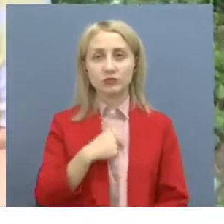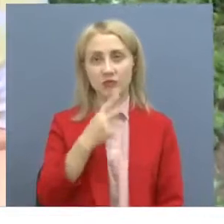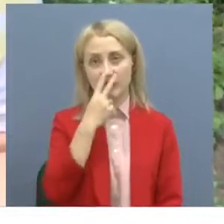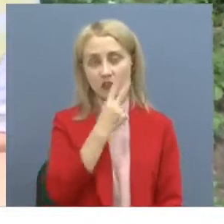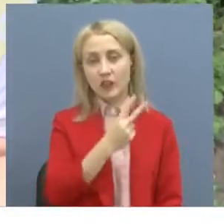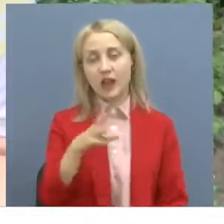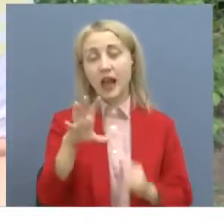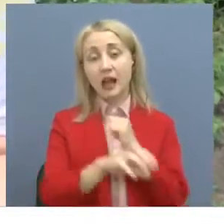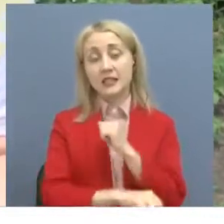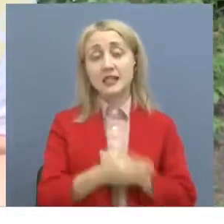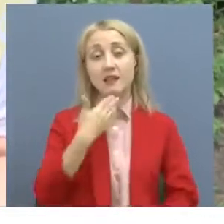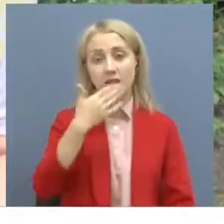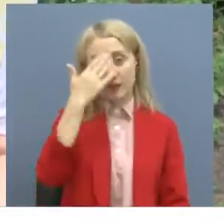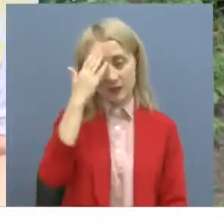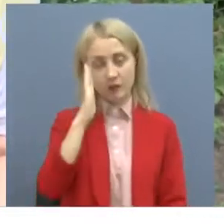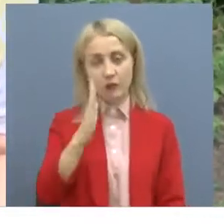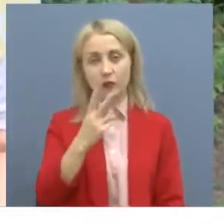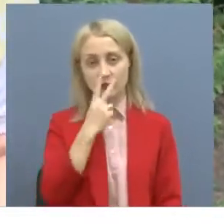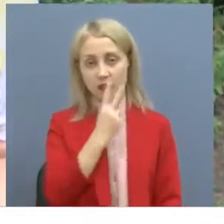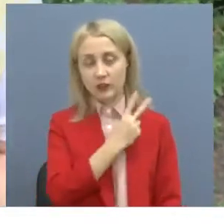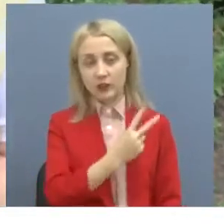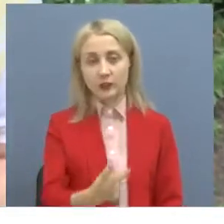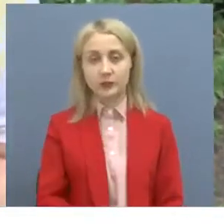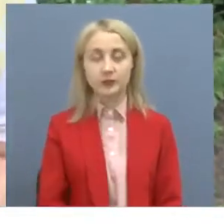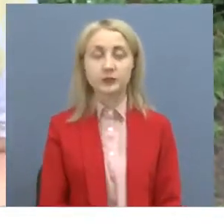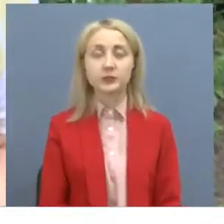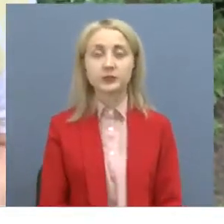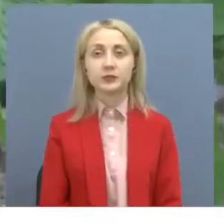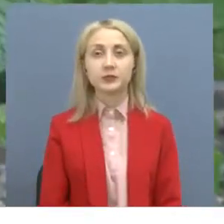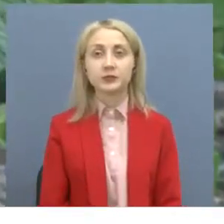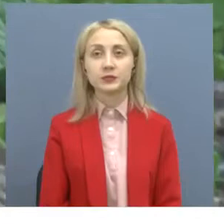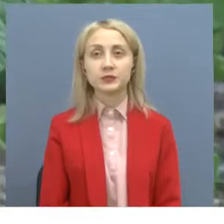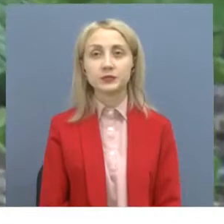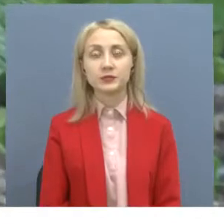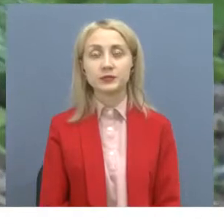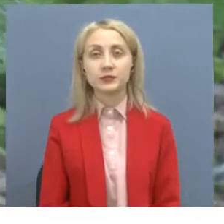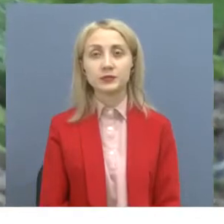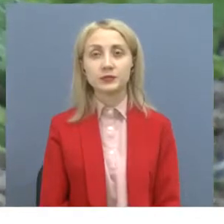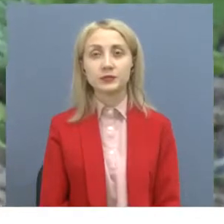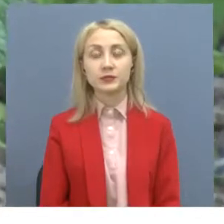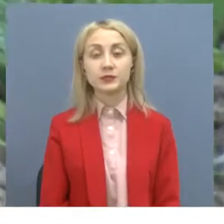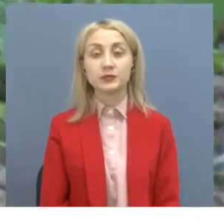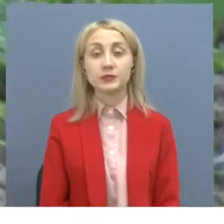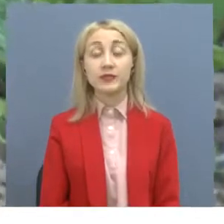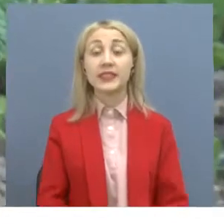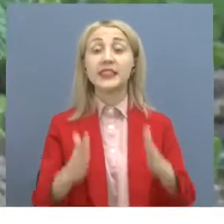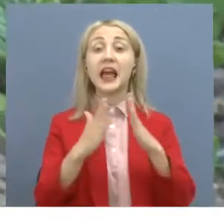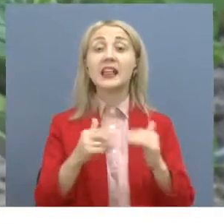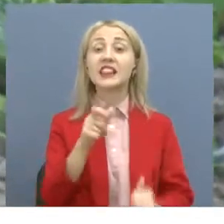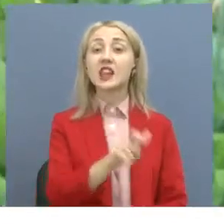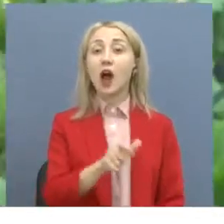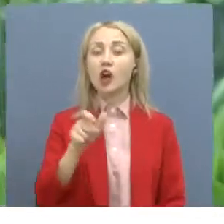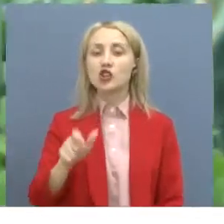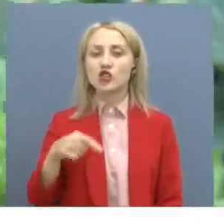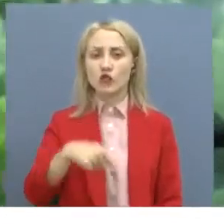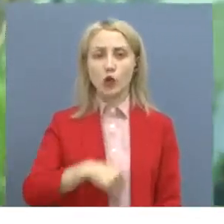еңбек ету керек. Таңертеңнен кешке дейін бел жазбай жүреміз. Қысқасы, бұйылғы жылы өнім көп, ал бағасының қымбат